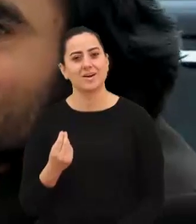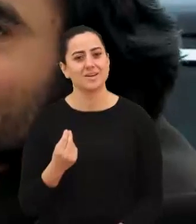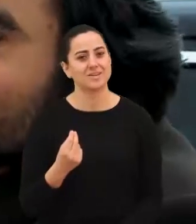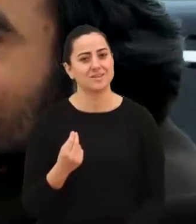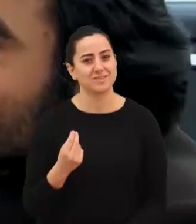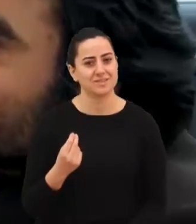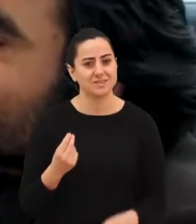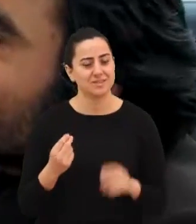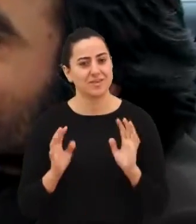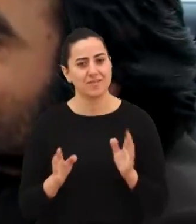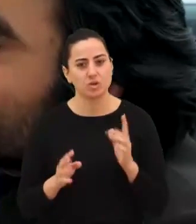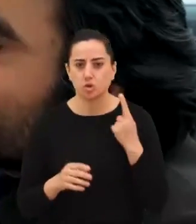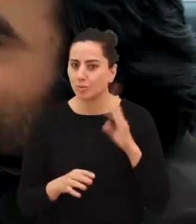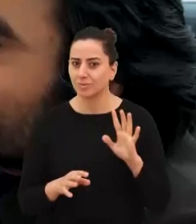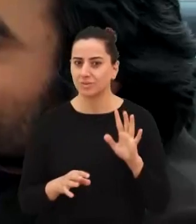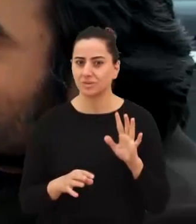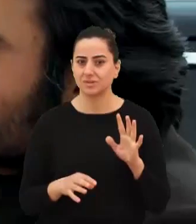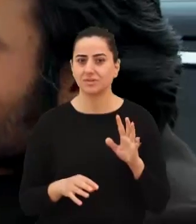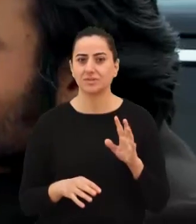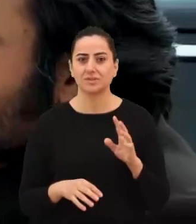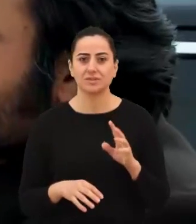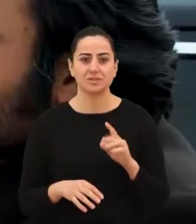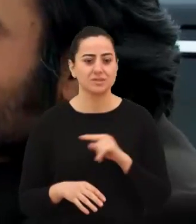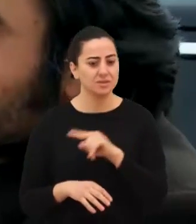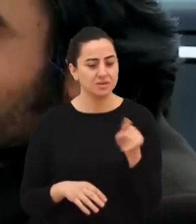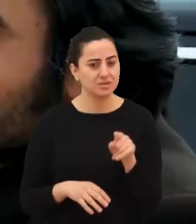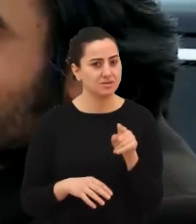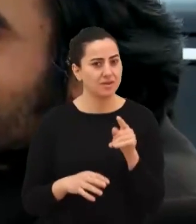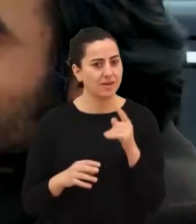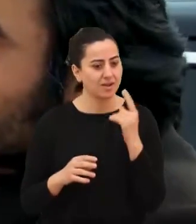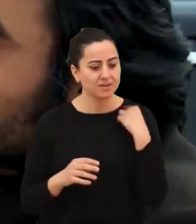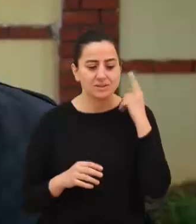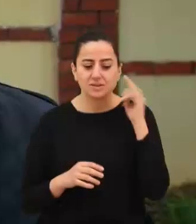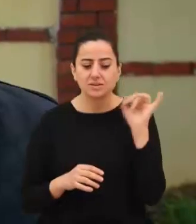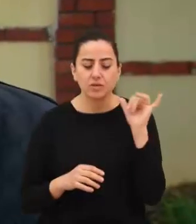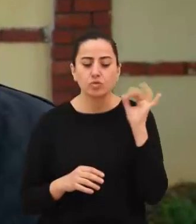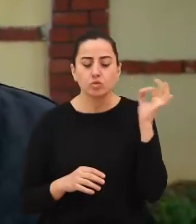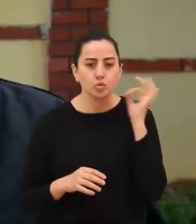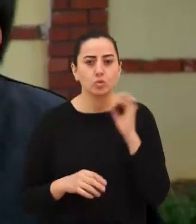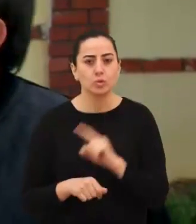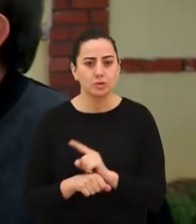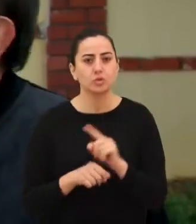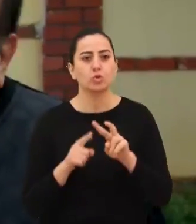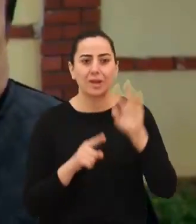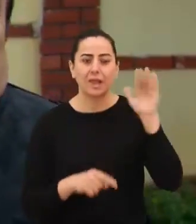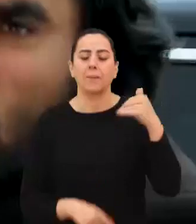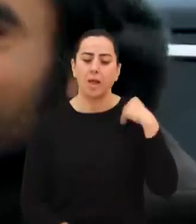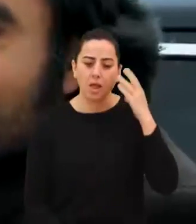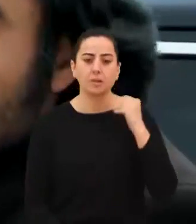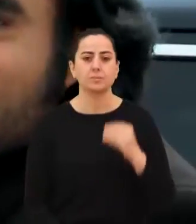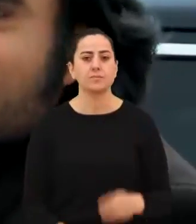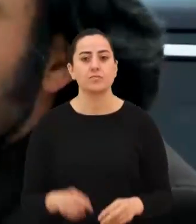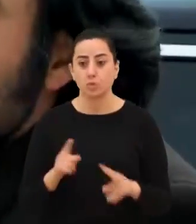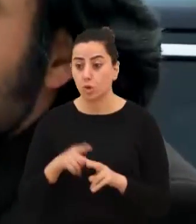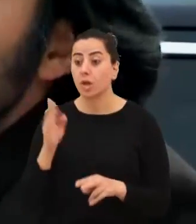kulaklarım duymamıştı. Yani bir yarasanın kulakları kadar hassasım şu anda. O Nurhan buraya gelecek, duyduk. Ya